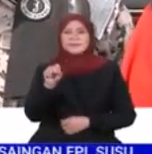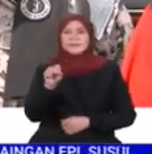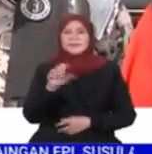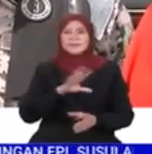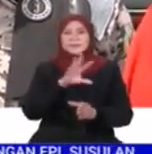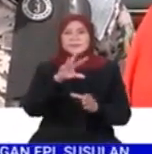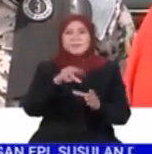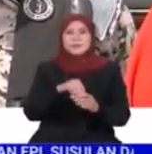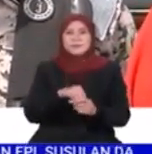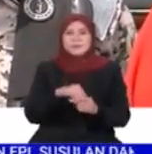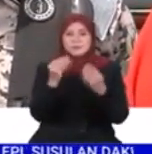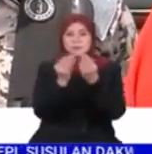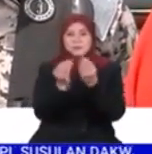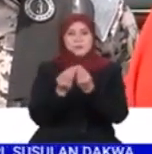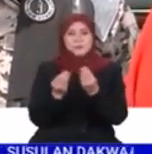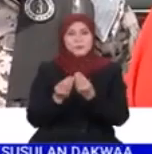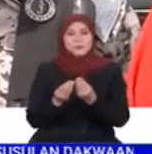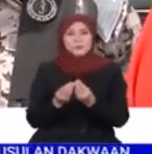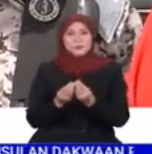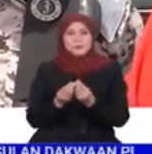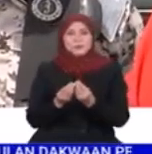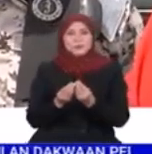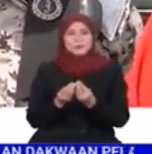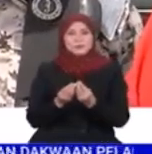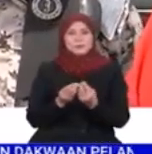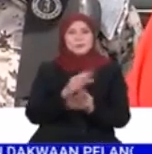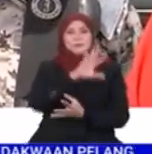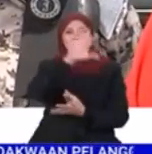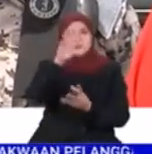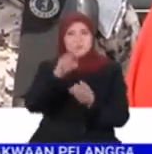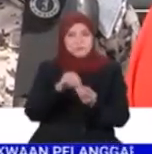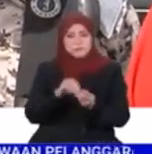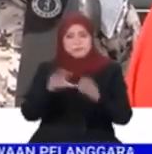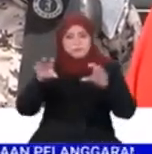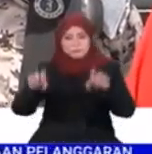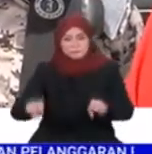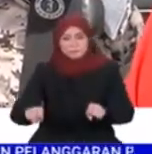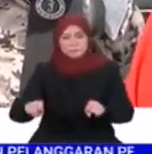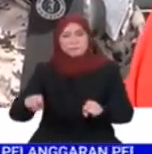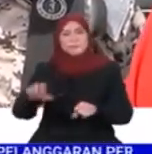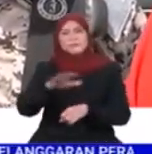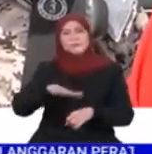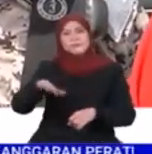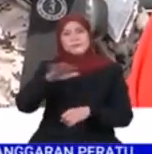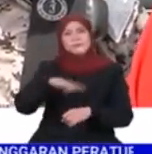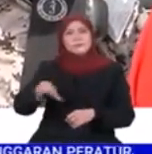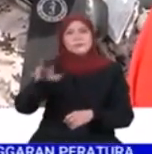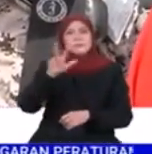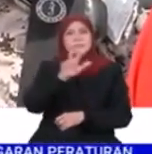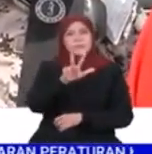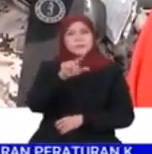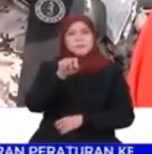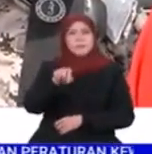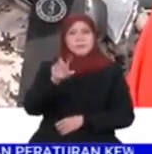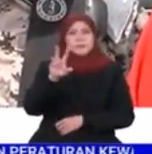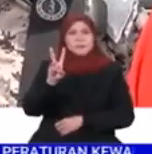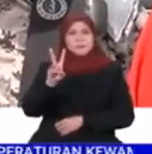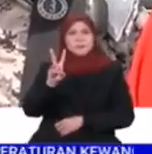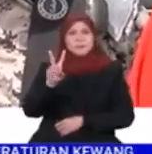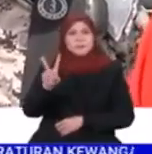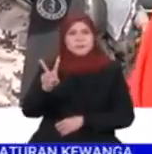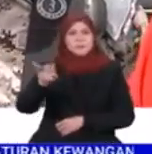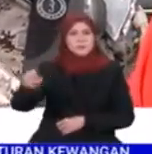melibatkan jumlah keseluruhan tanggapan yang dianggarkan bernilai tiga puluhan enam